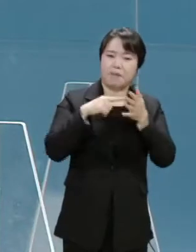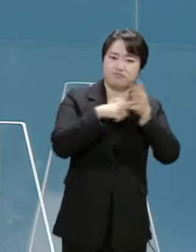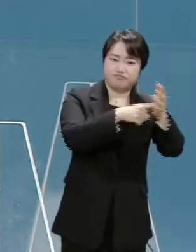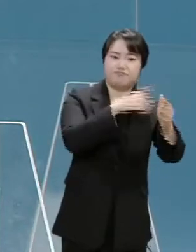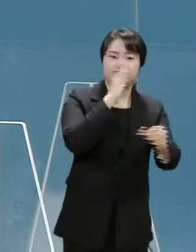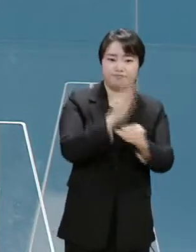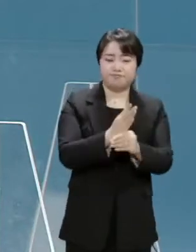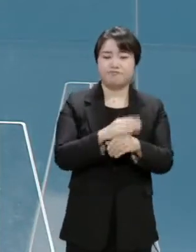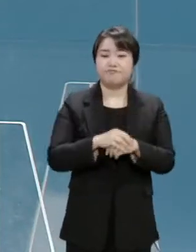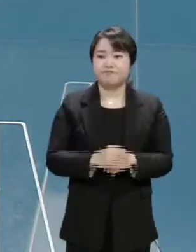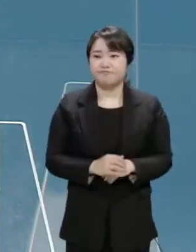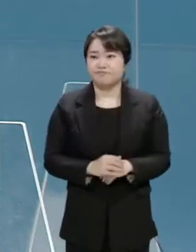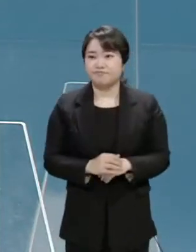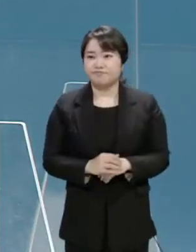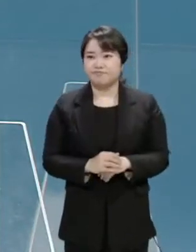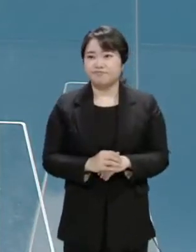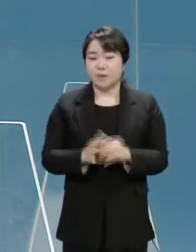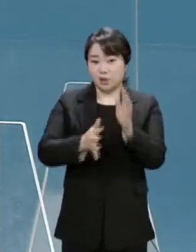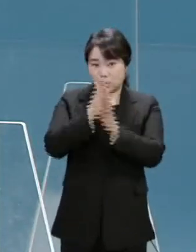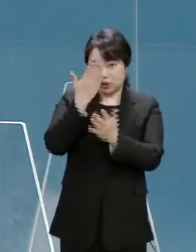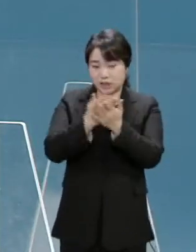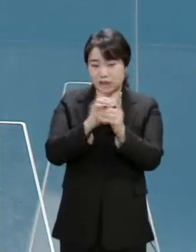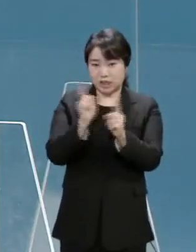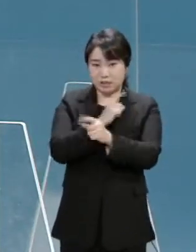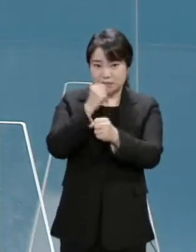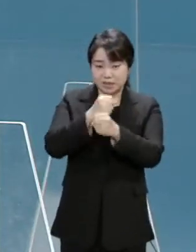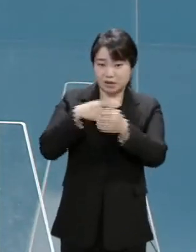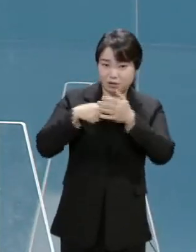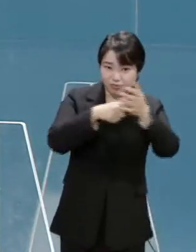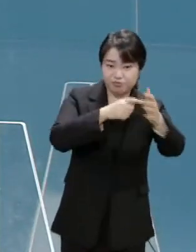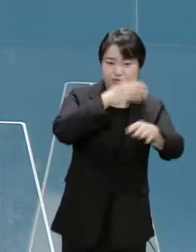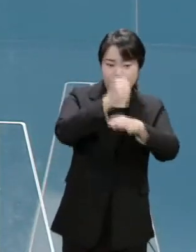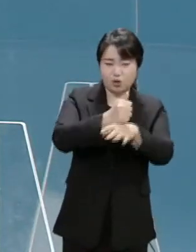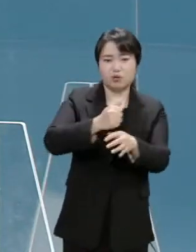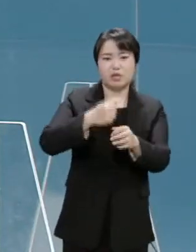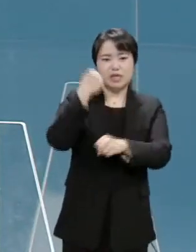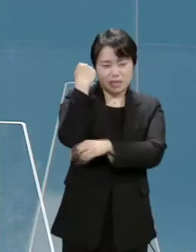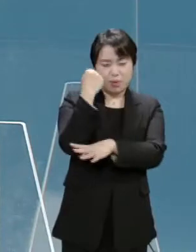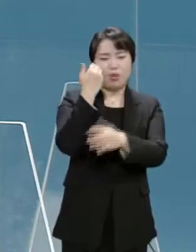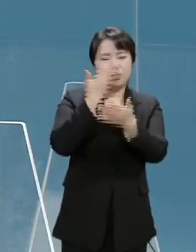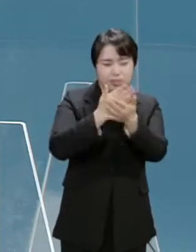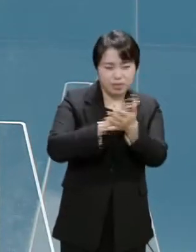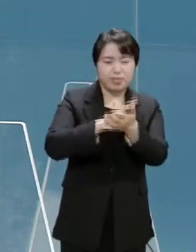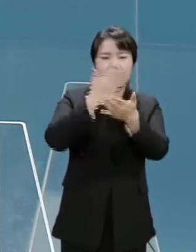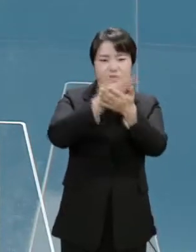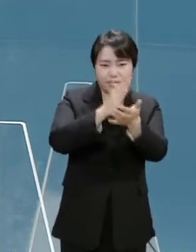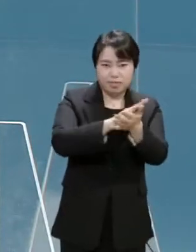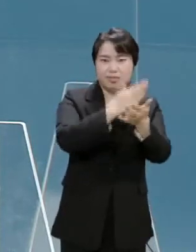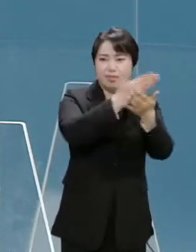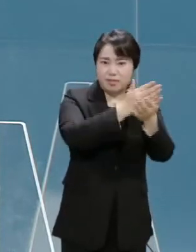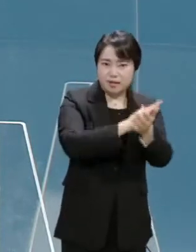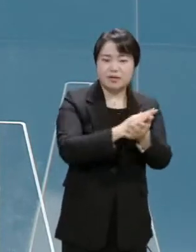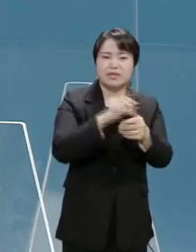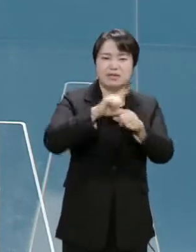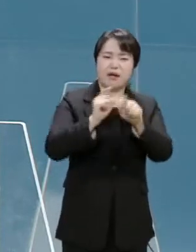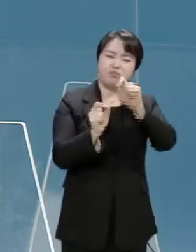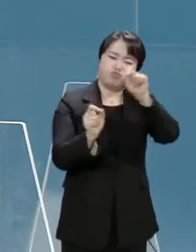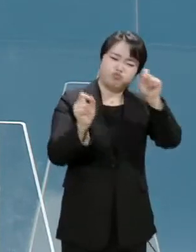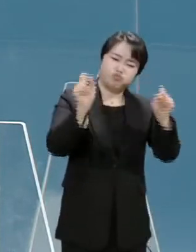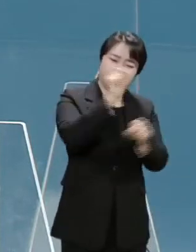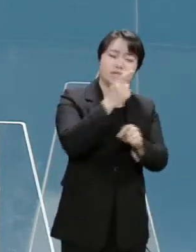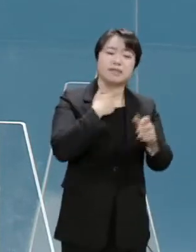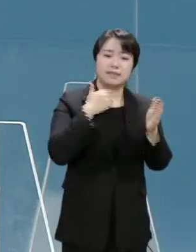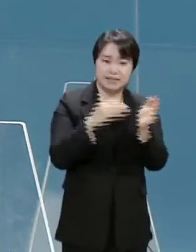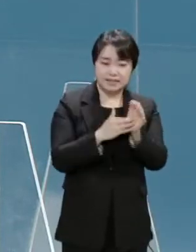이렇게 말씀드릴 수 있고요. 네. 도시생 사업을 통해서 지속적으로 기반시설들을 고치는 데만도 많은 시간이 소요됐고